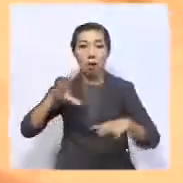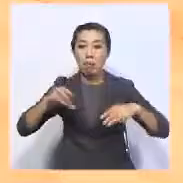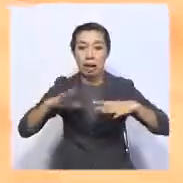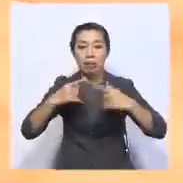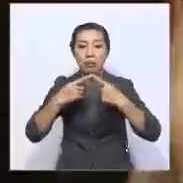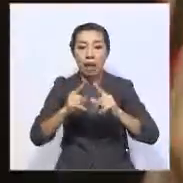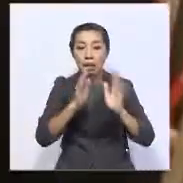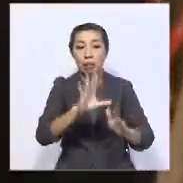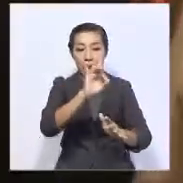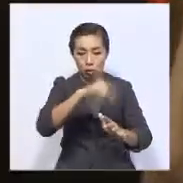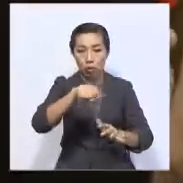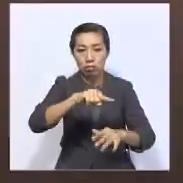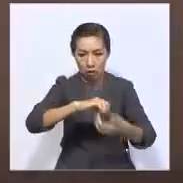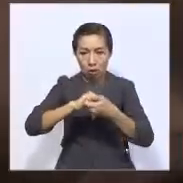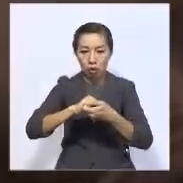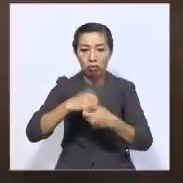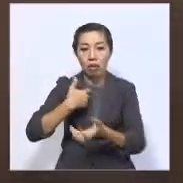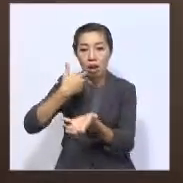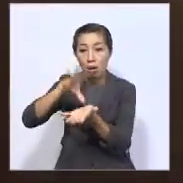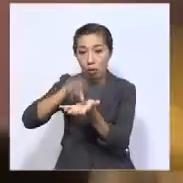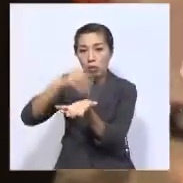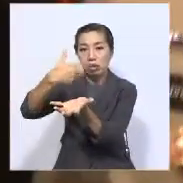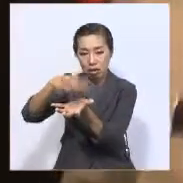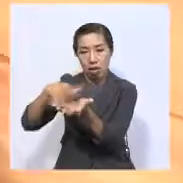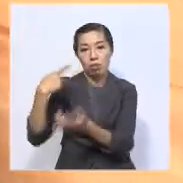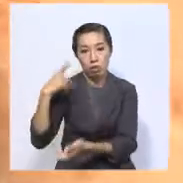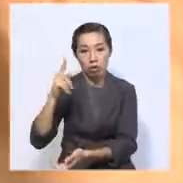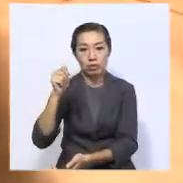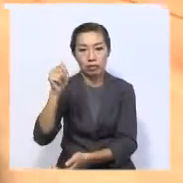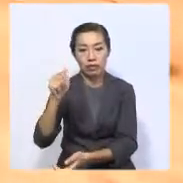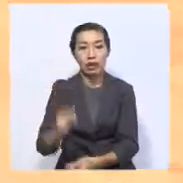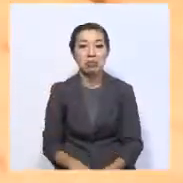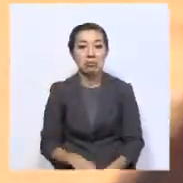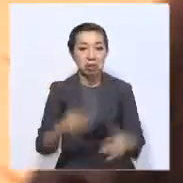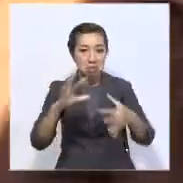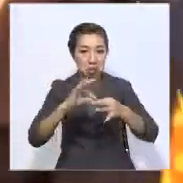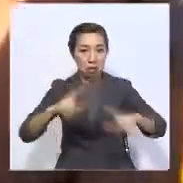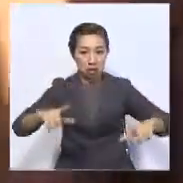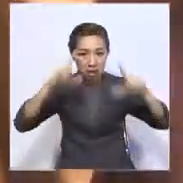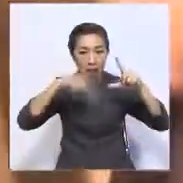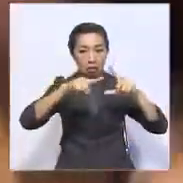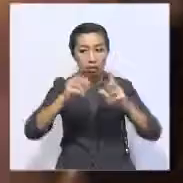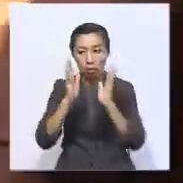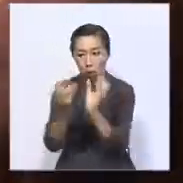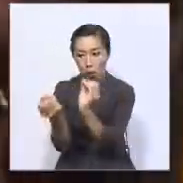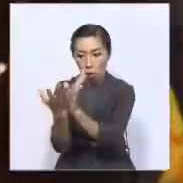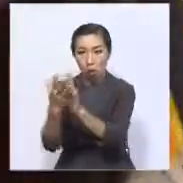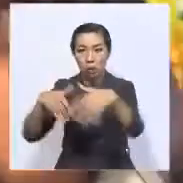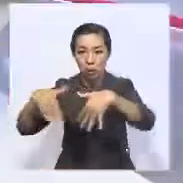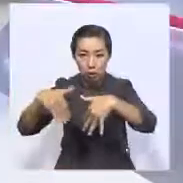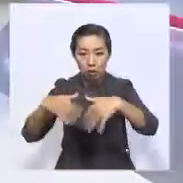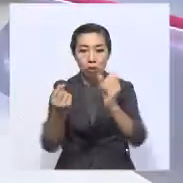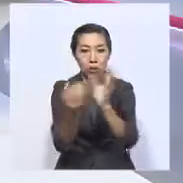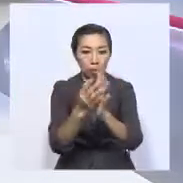ศษแต่ทุกคนก็ให้ความร่วมมือในการให้ข้อมูลที่เป็นประโยชน์นะครับก็ถือว่าเป็นคดีใหญ่นะครับกระทบเนี่ยหลายคนแล้วก็ที่กระท